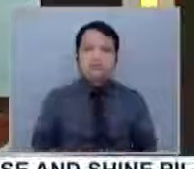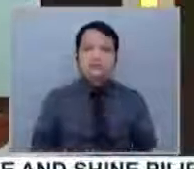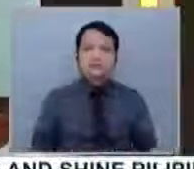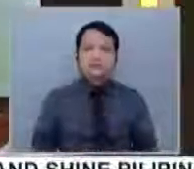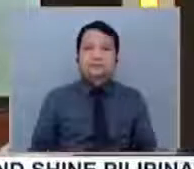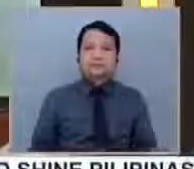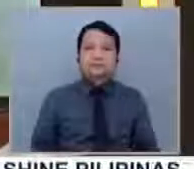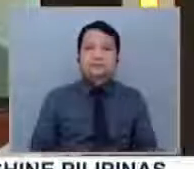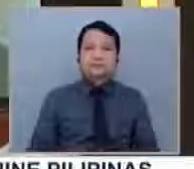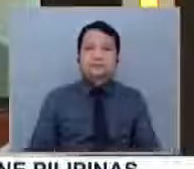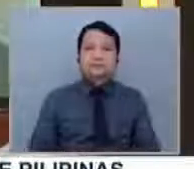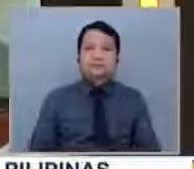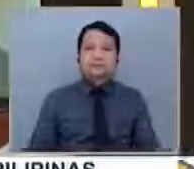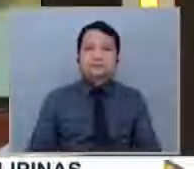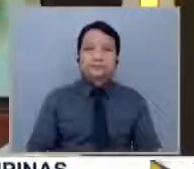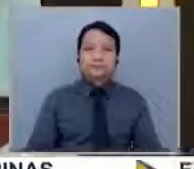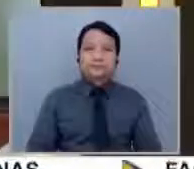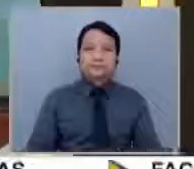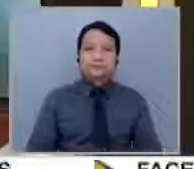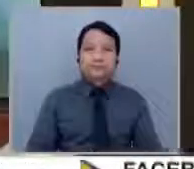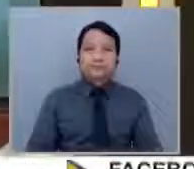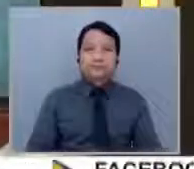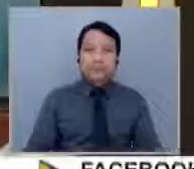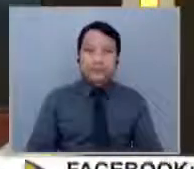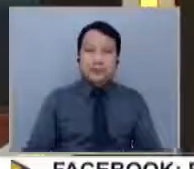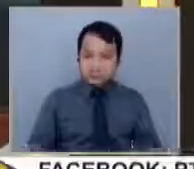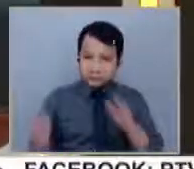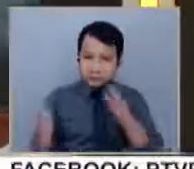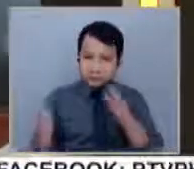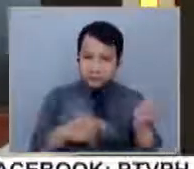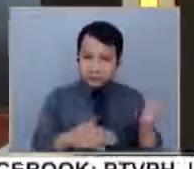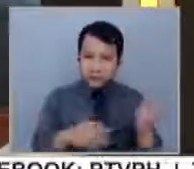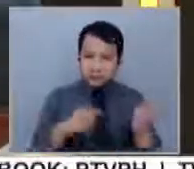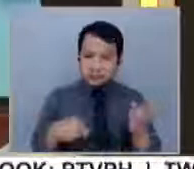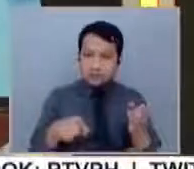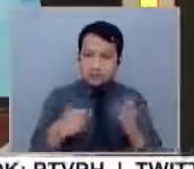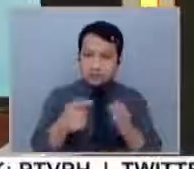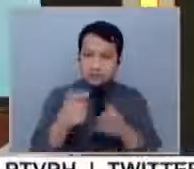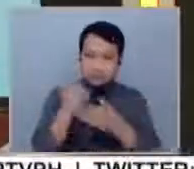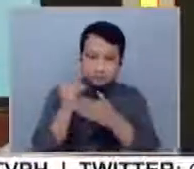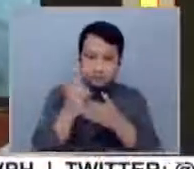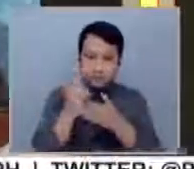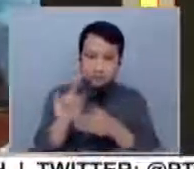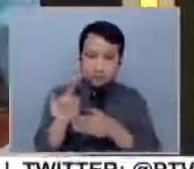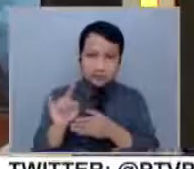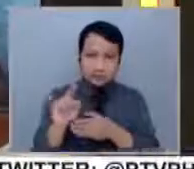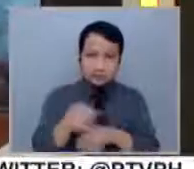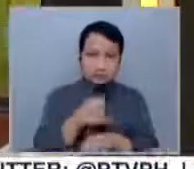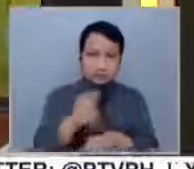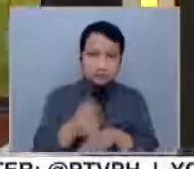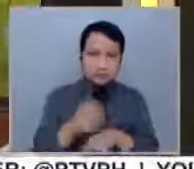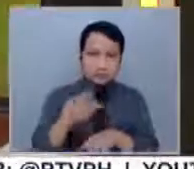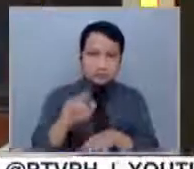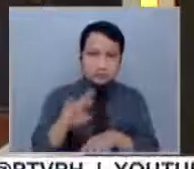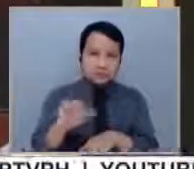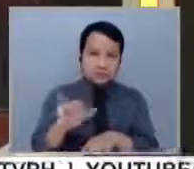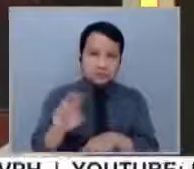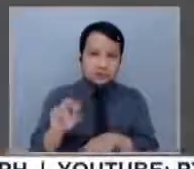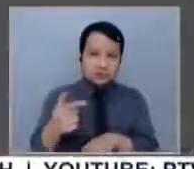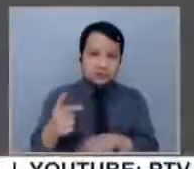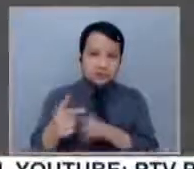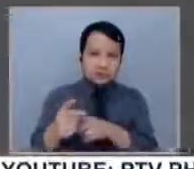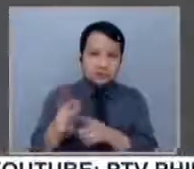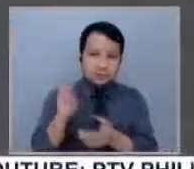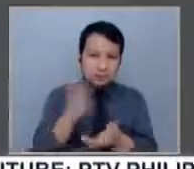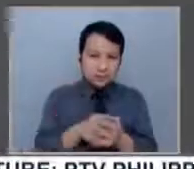Patay ang isang mamamahayag sa pamamaril habang nanonood ng telebisyon sa kanyang tindahan sa barangay San Joaquin, Calbayog City. Kinilalang biktima